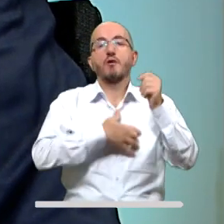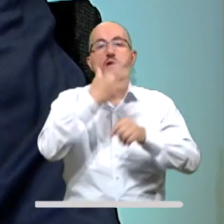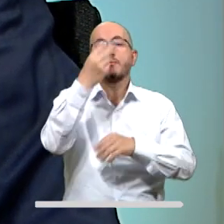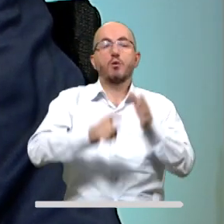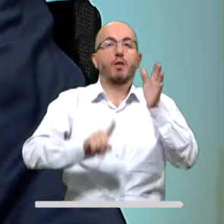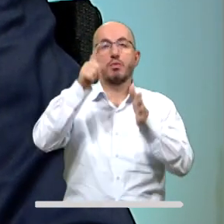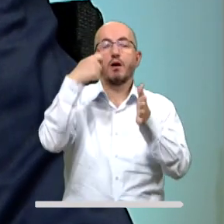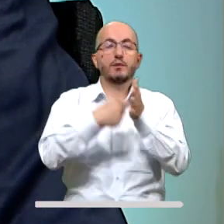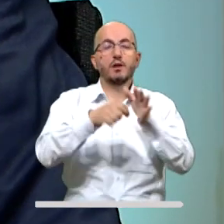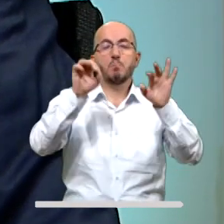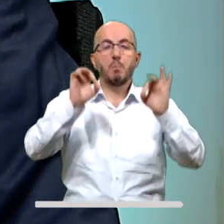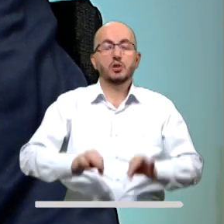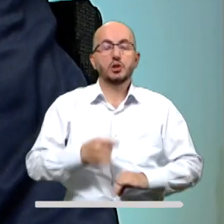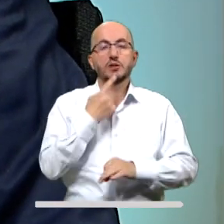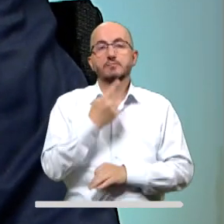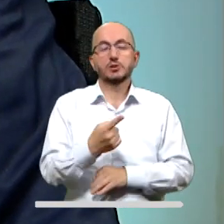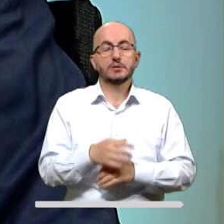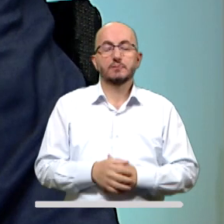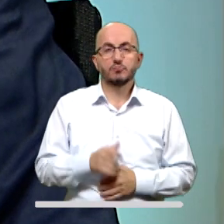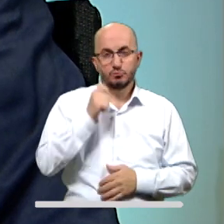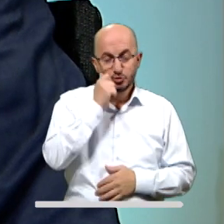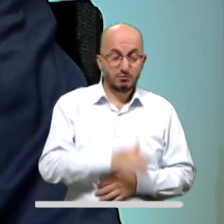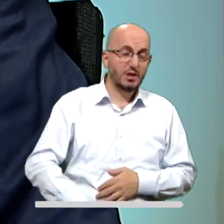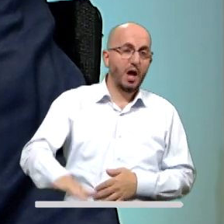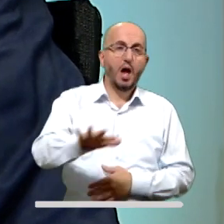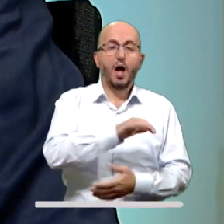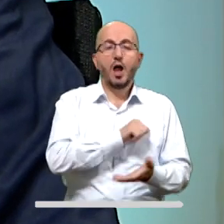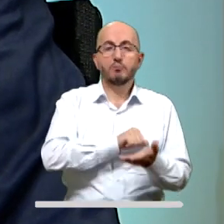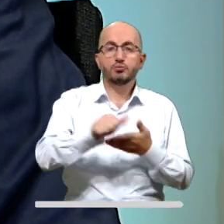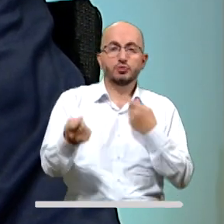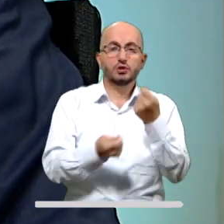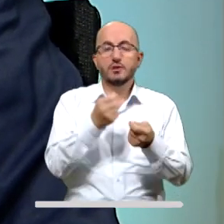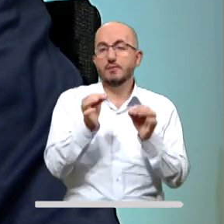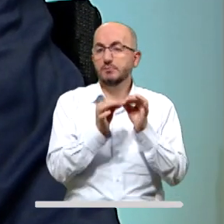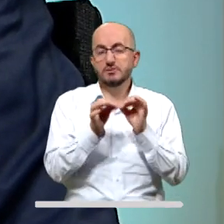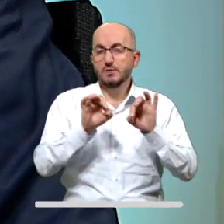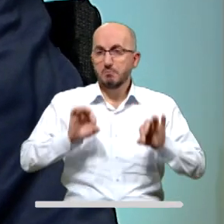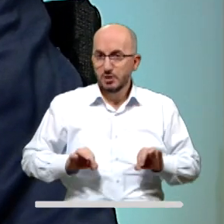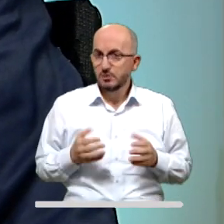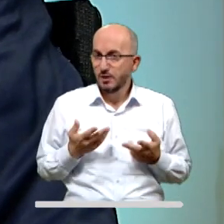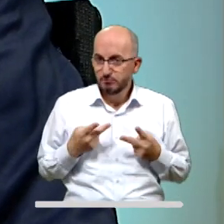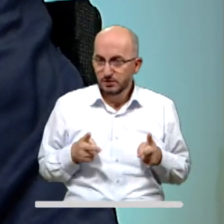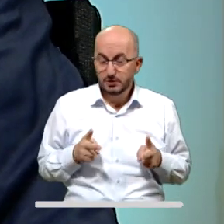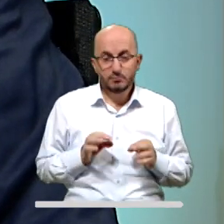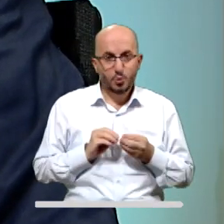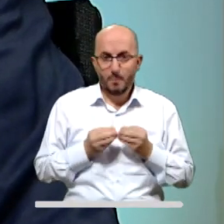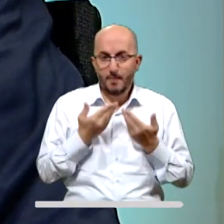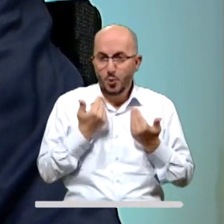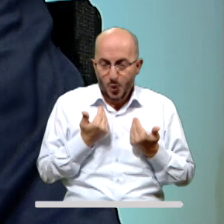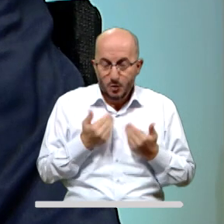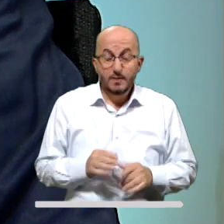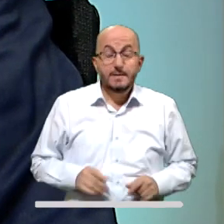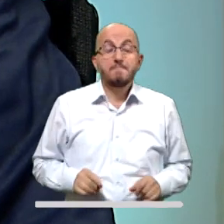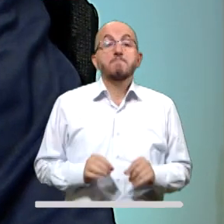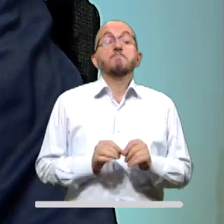Allah'ın adıyla başlarım diye aslında Müslüman her işine Besmele ile başlayabilir. Bir mahsuru yok. Yani Besmele